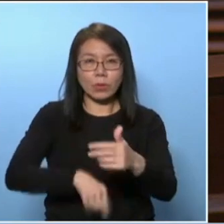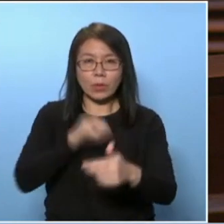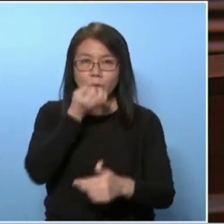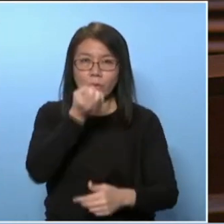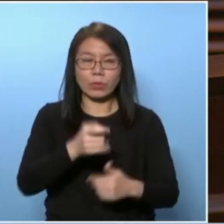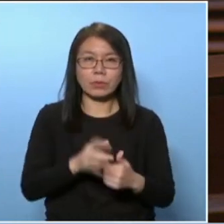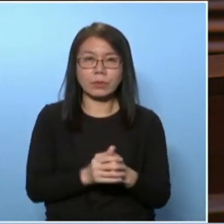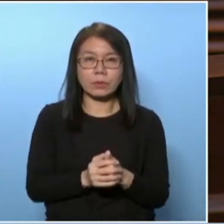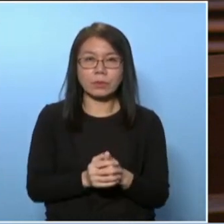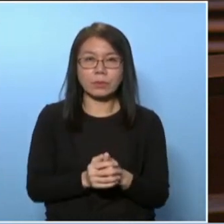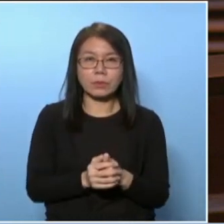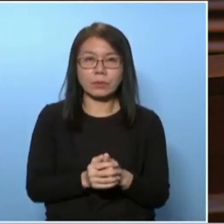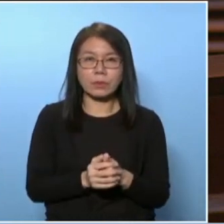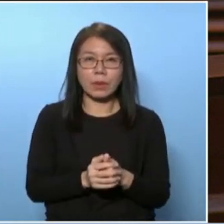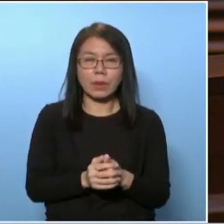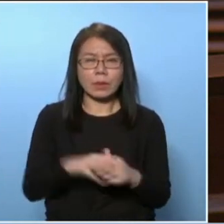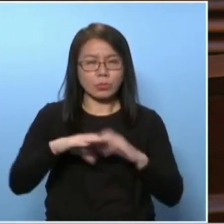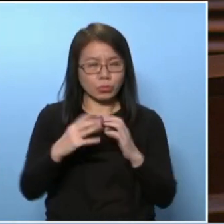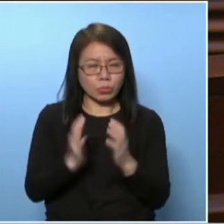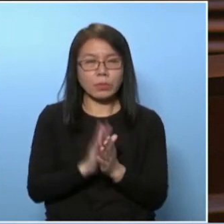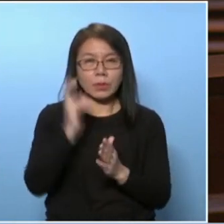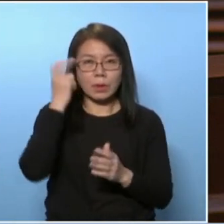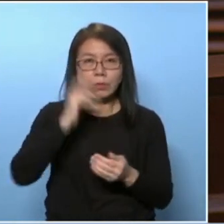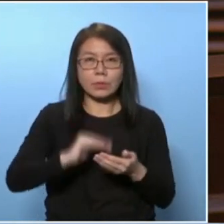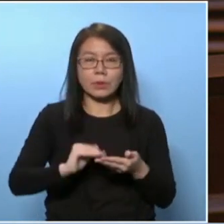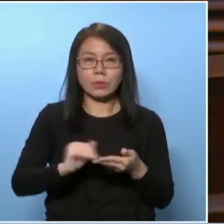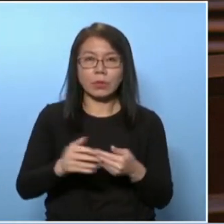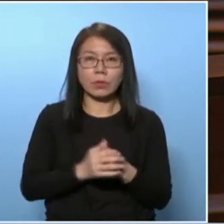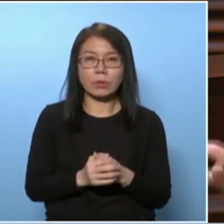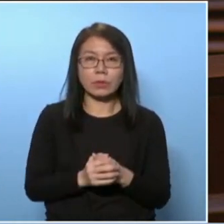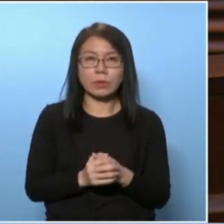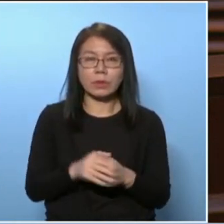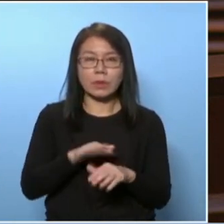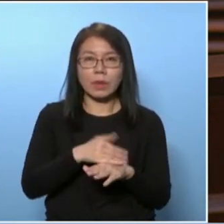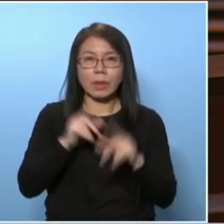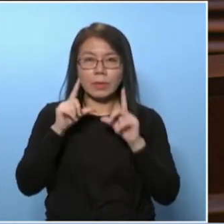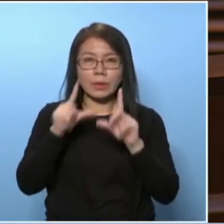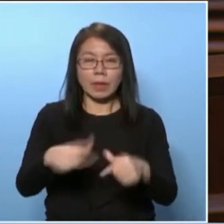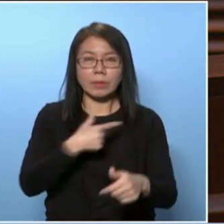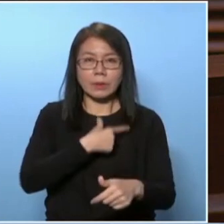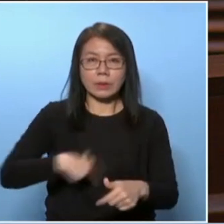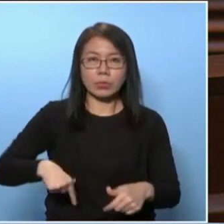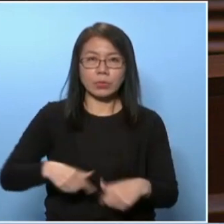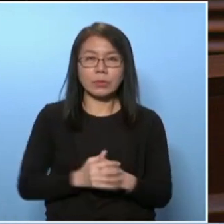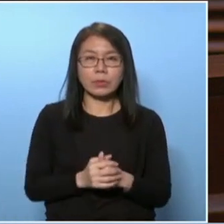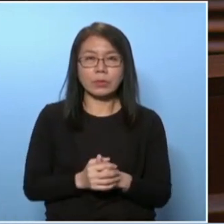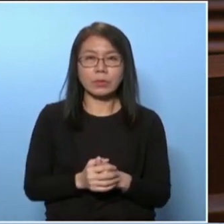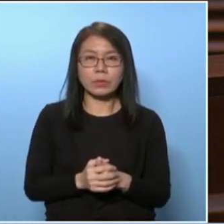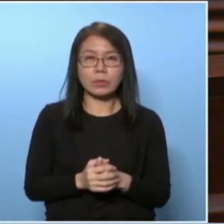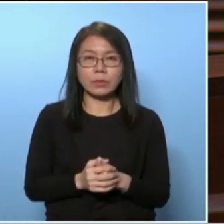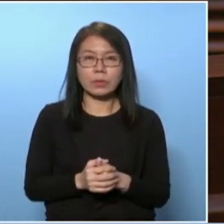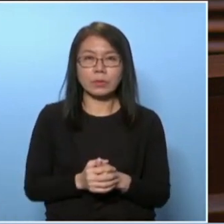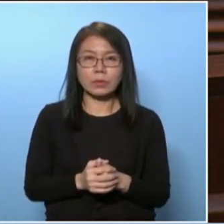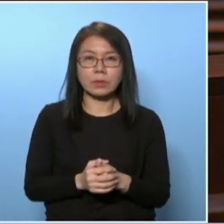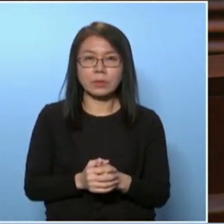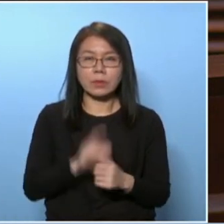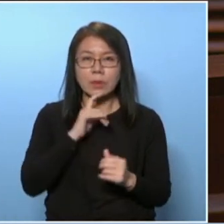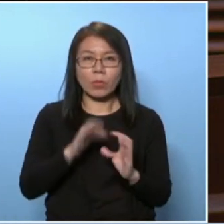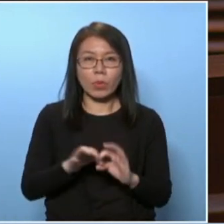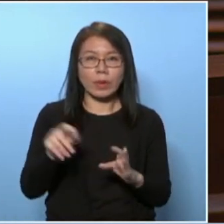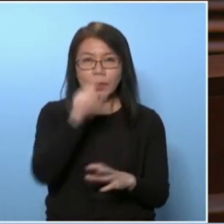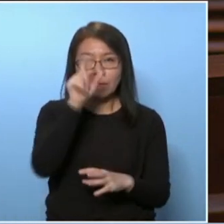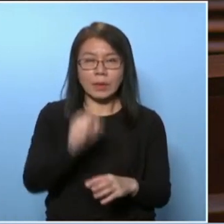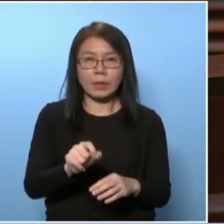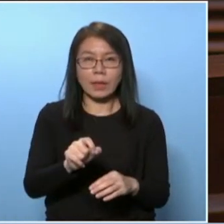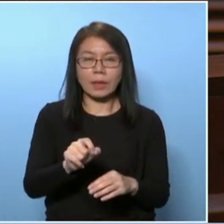先要即係作一個全盤嘅考慮。就喺我頭先回答幾位議員嘅回答嘅時候咧，就住呢個問題所衍生出